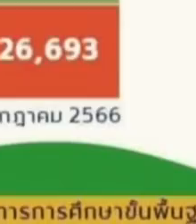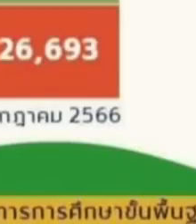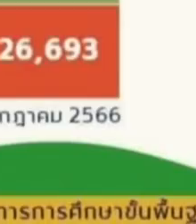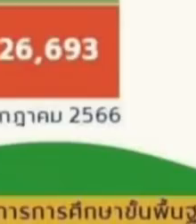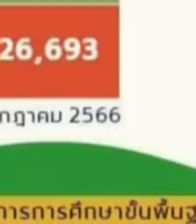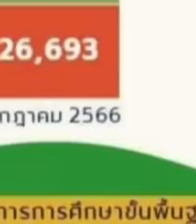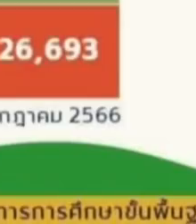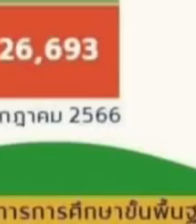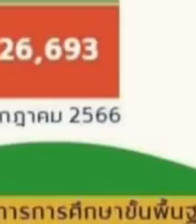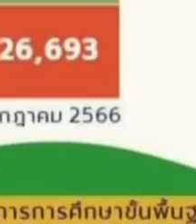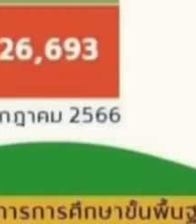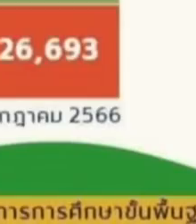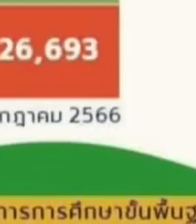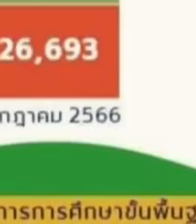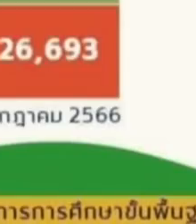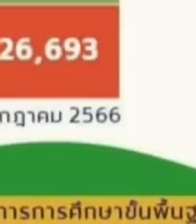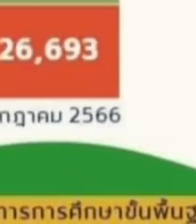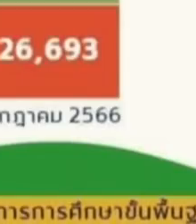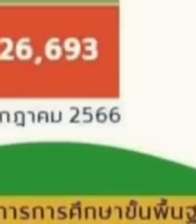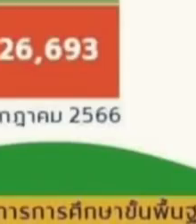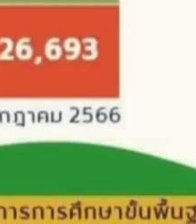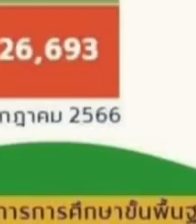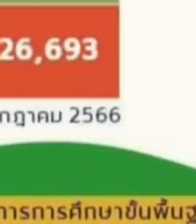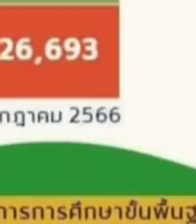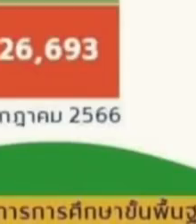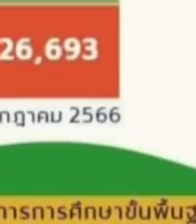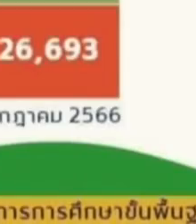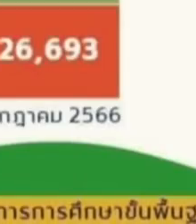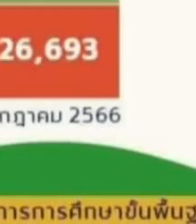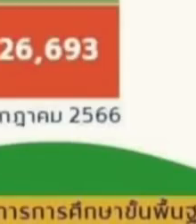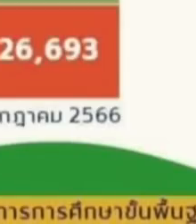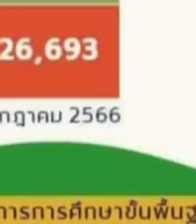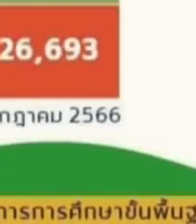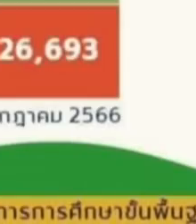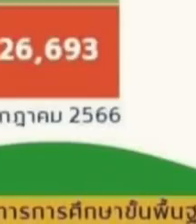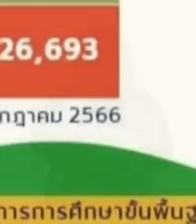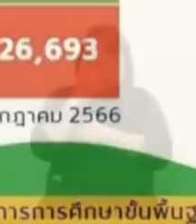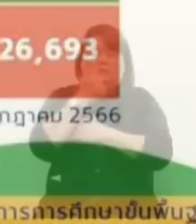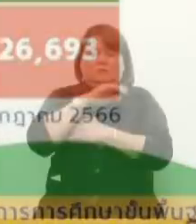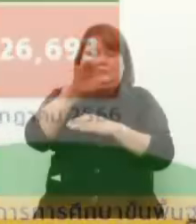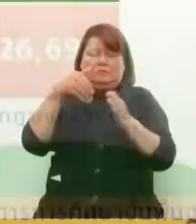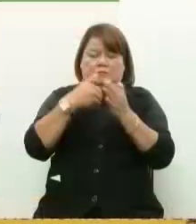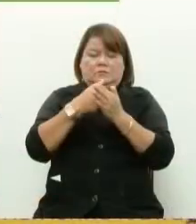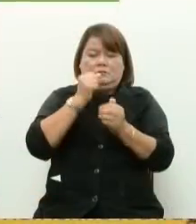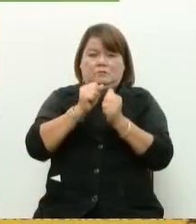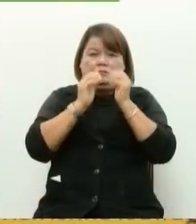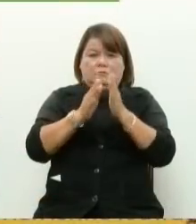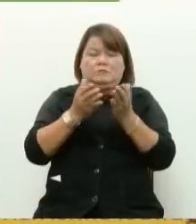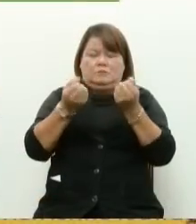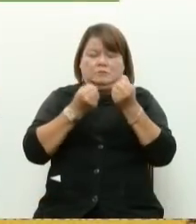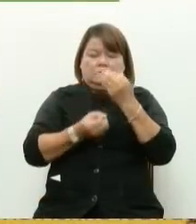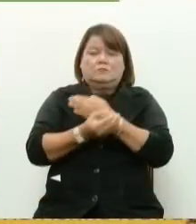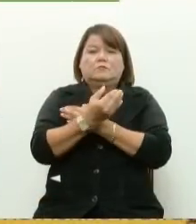าณ 50% ของผู้สมัครนะครับก็คิดว่าเป็นโอกาสอันดีที่พวกท่านทั้งหลายนะครับที่ได้รับโอกา